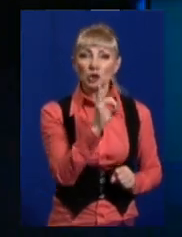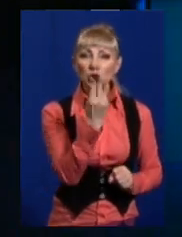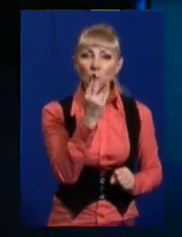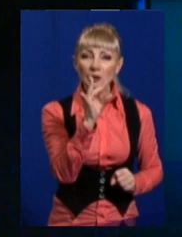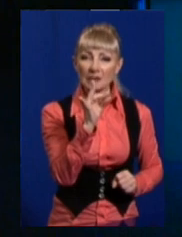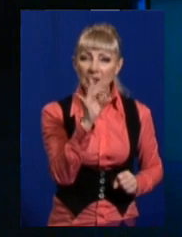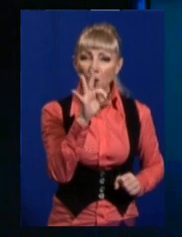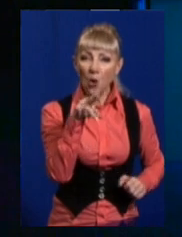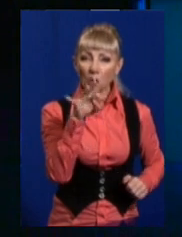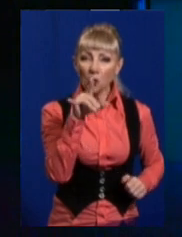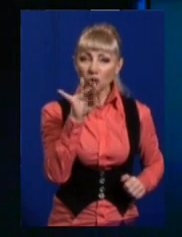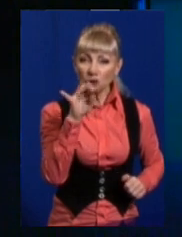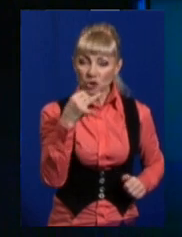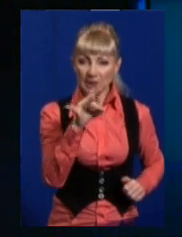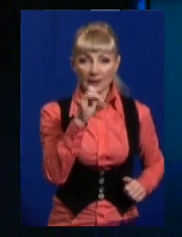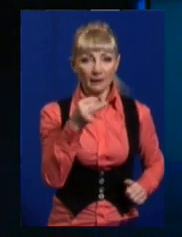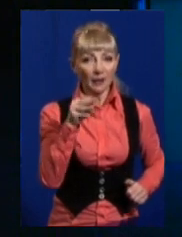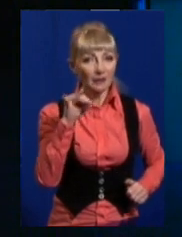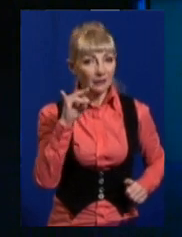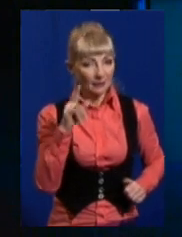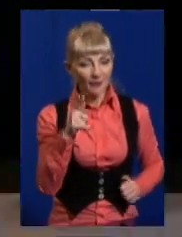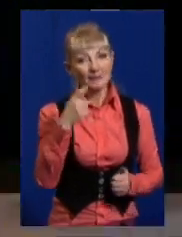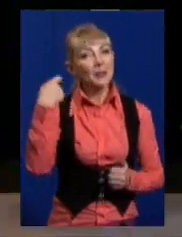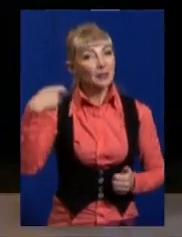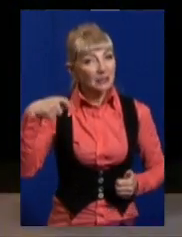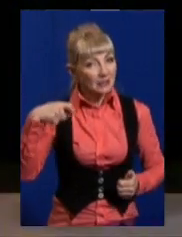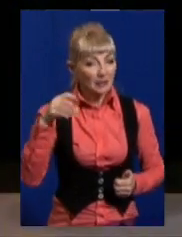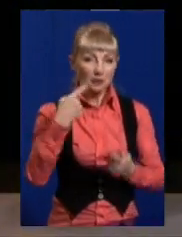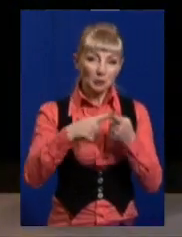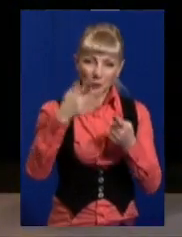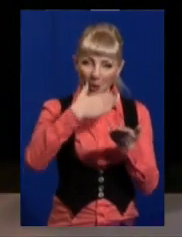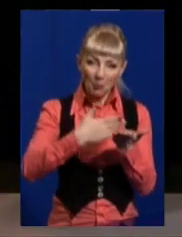рейтинги президента, інших політиків, і поглянути на